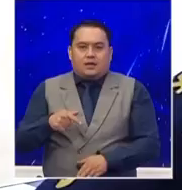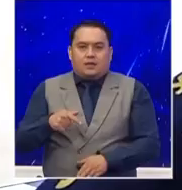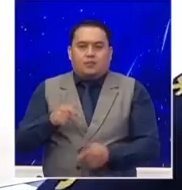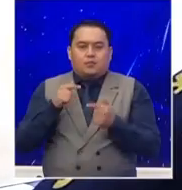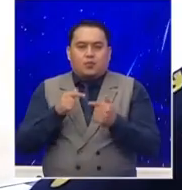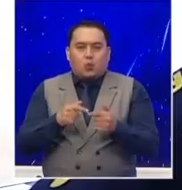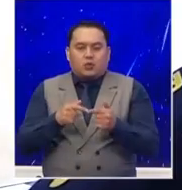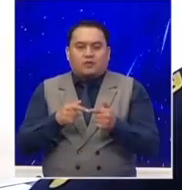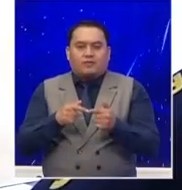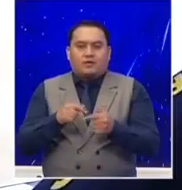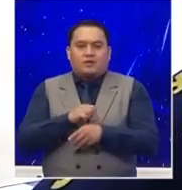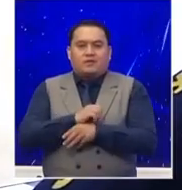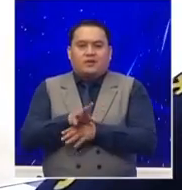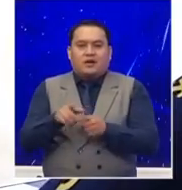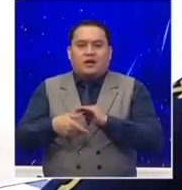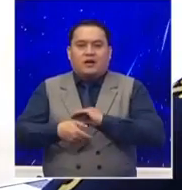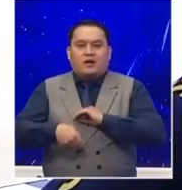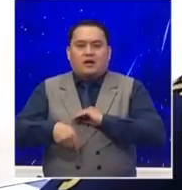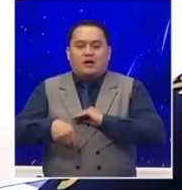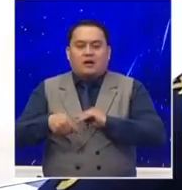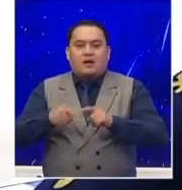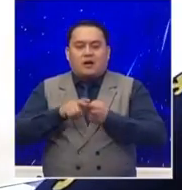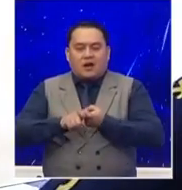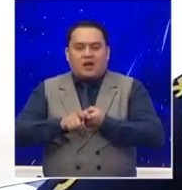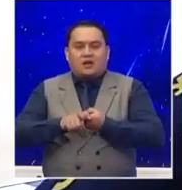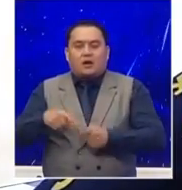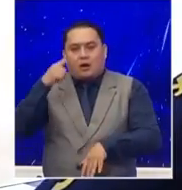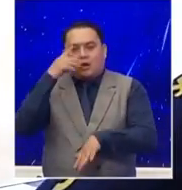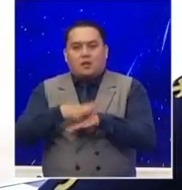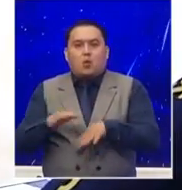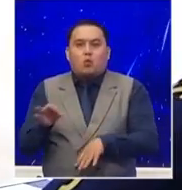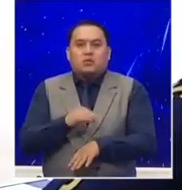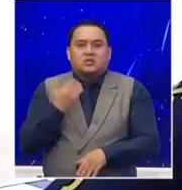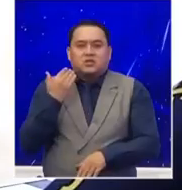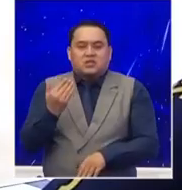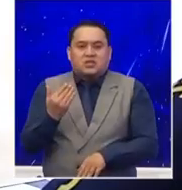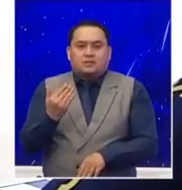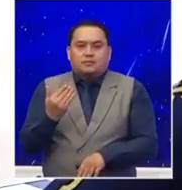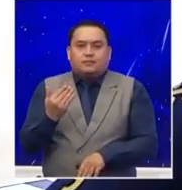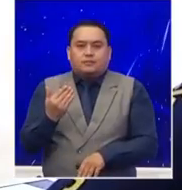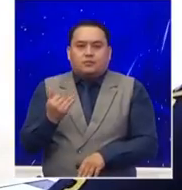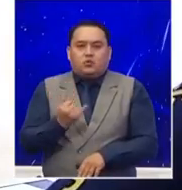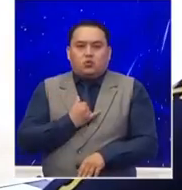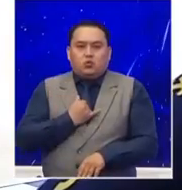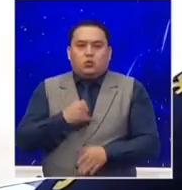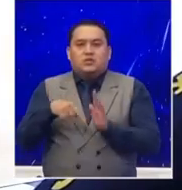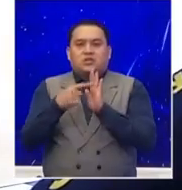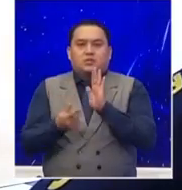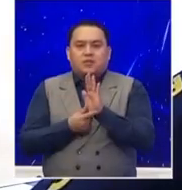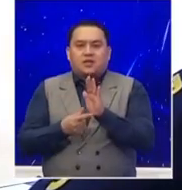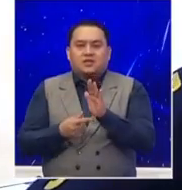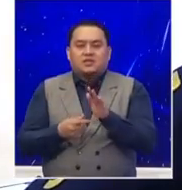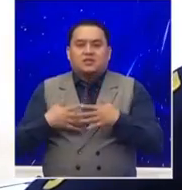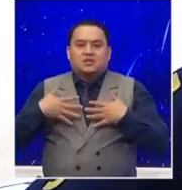с коронавирусом акимом области. И из них, значит, у нас 17